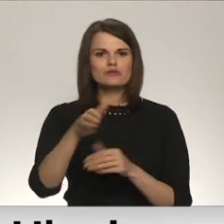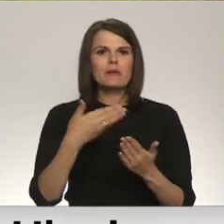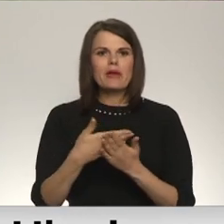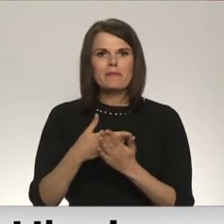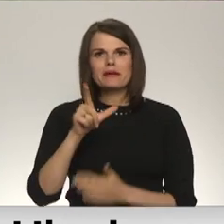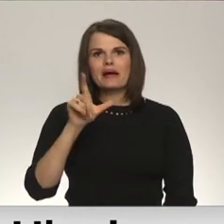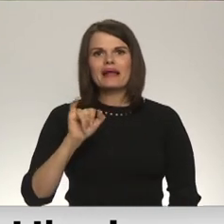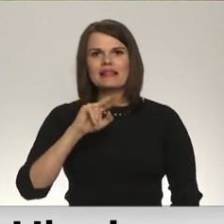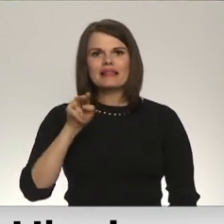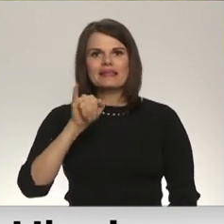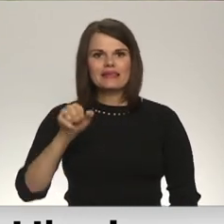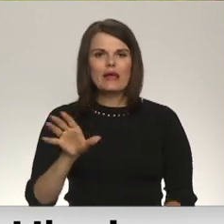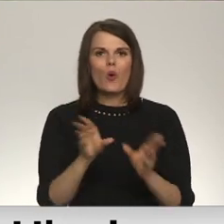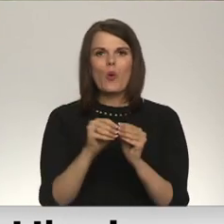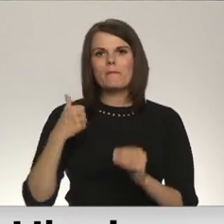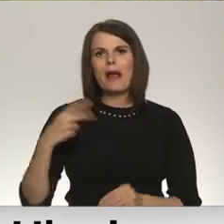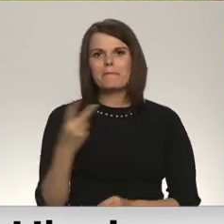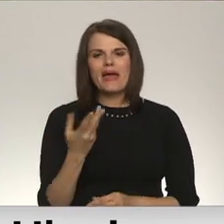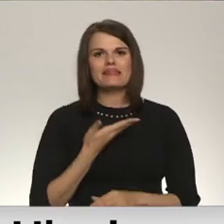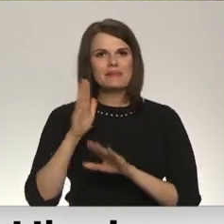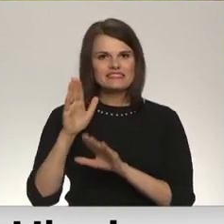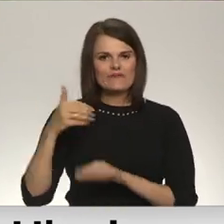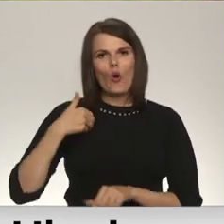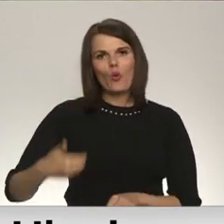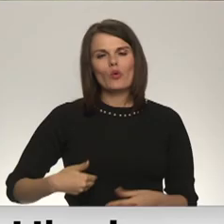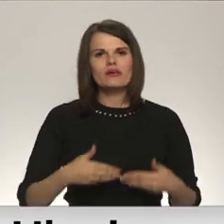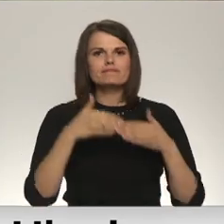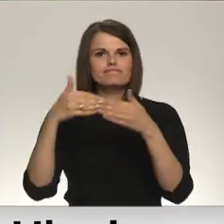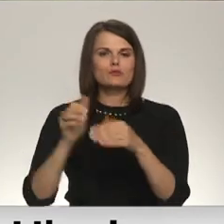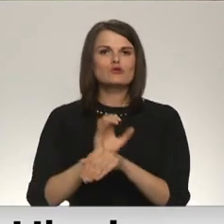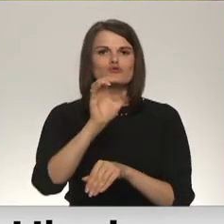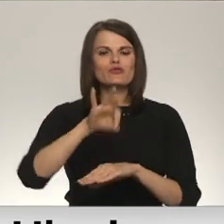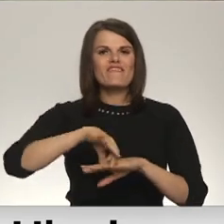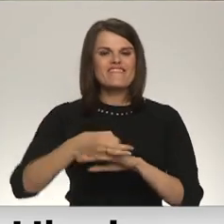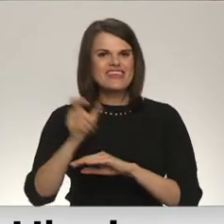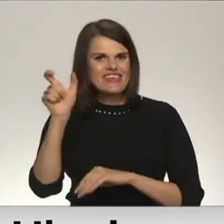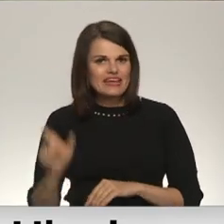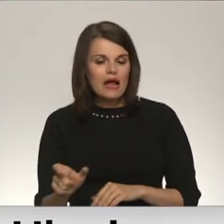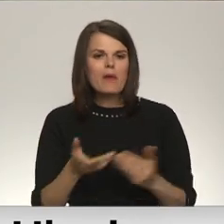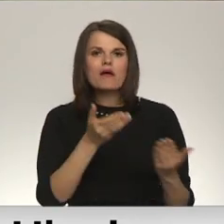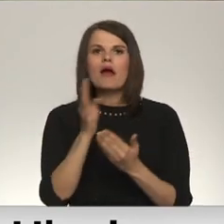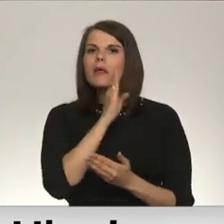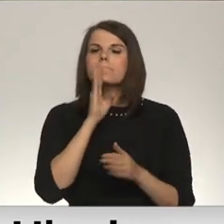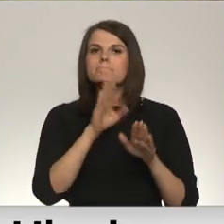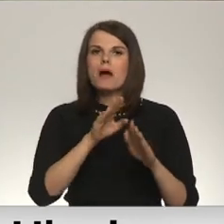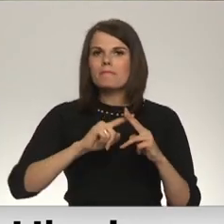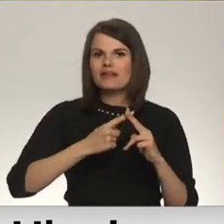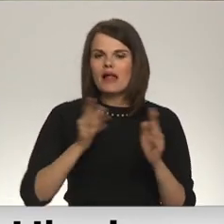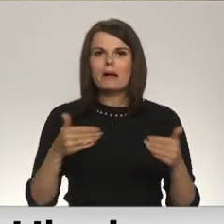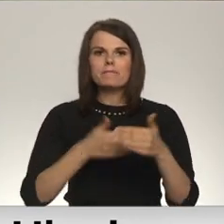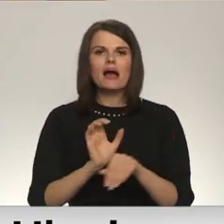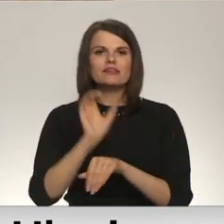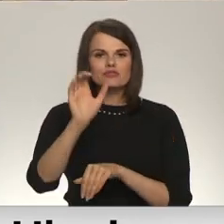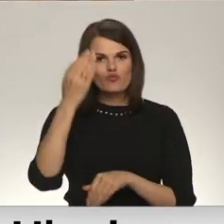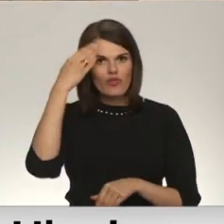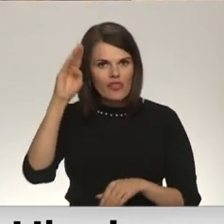Lidija, kur šobrīd ar abām meitām dzīvo Kuldīgā, nodod sūtījumu vīram. Kāda mamma, kas pajumta radusi Jelgavā, paciņu savam